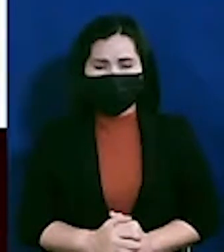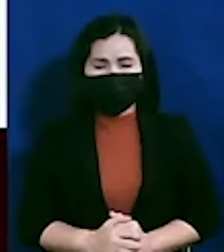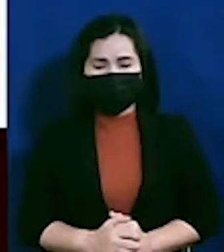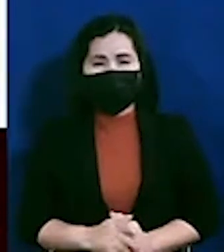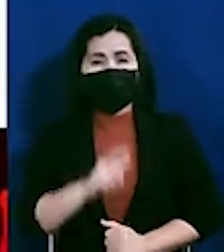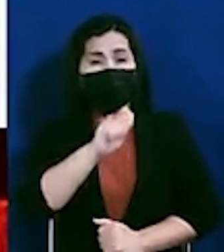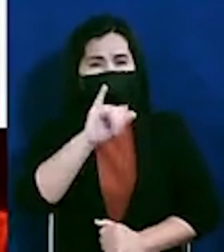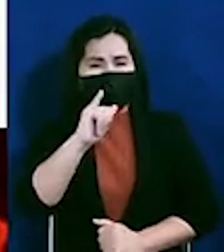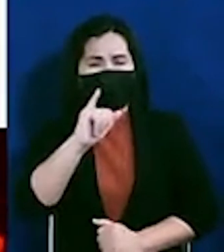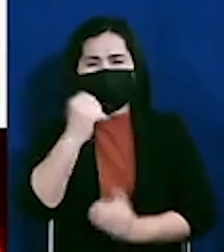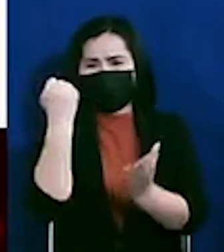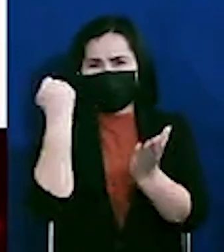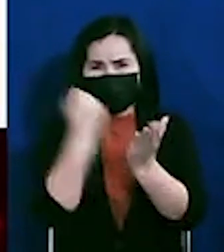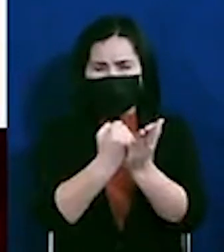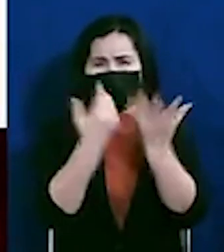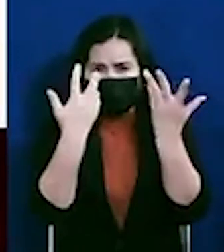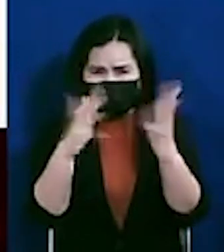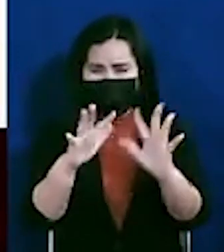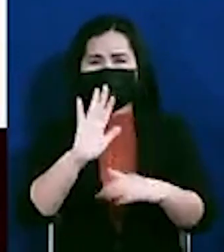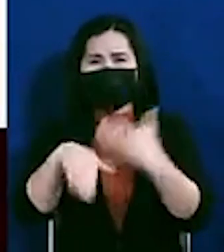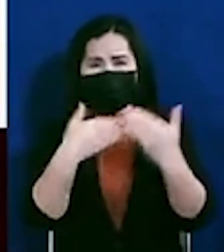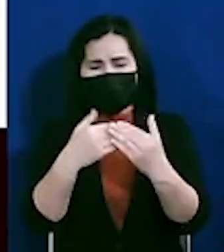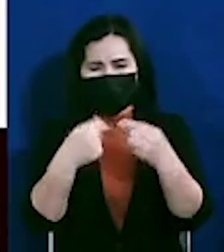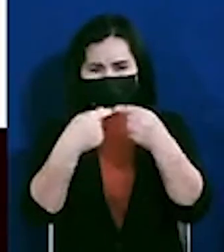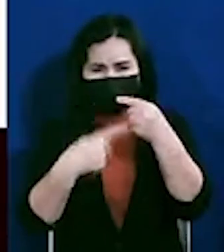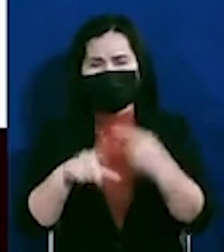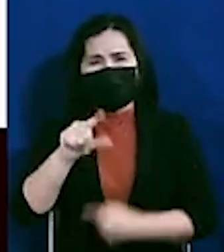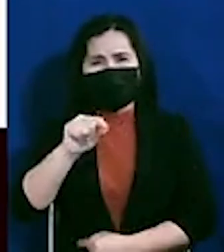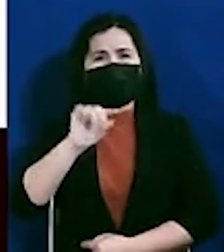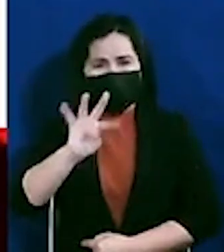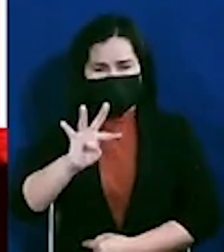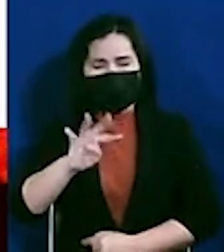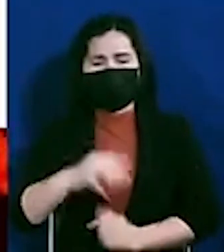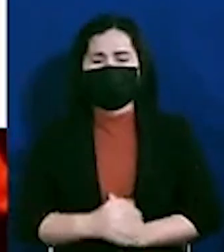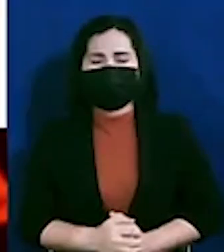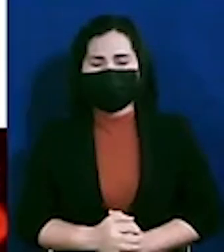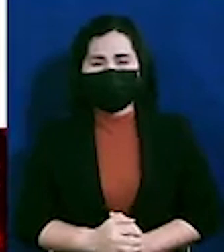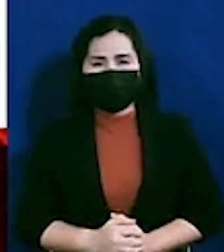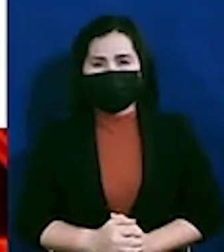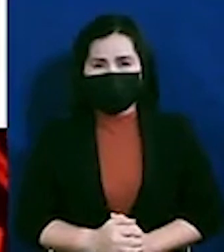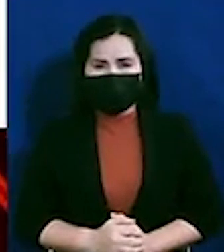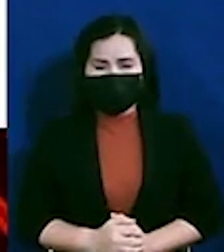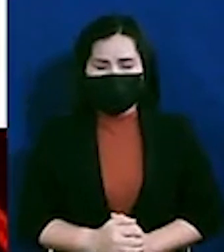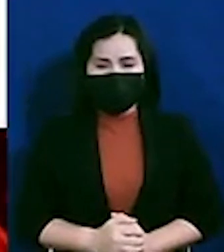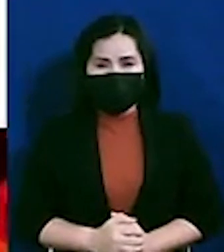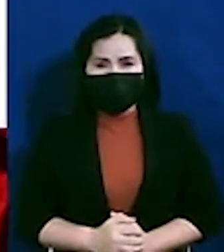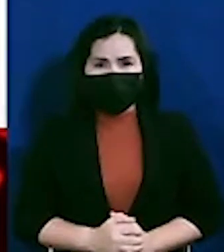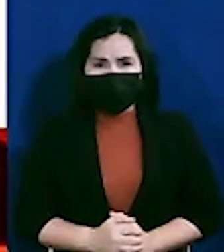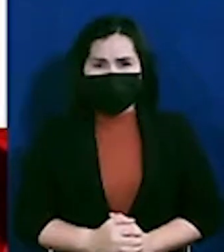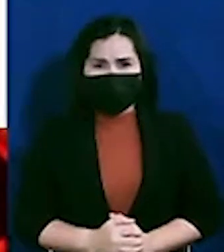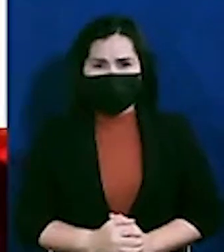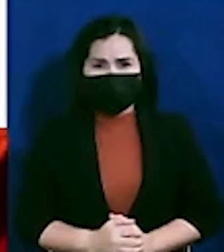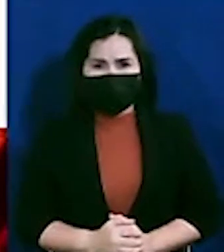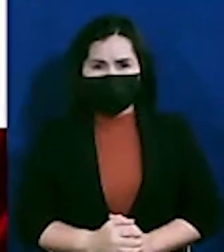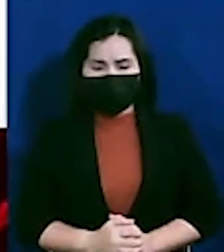กับอยไปแล้วเนี่ยทั้งหมดมีอยู่ 24เจ้านะครับ 24ยี่ห้อนะครับซึ่งทั้งหมด